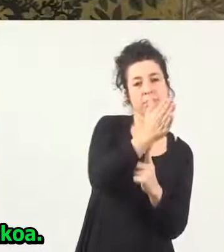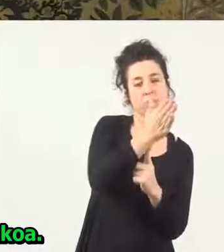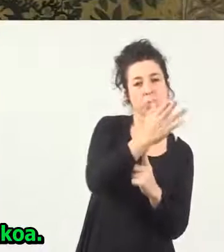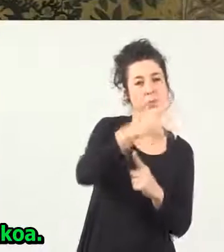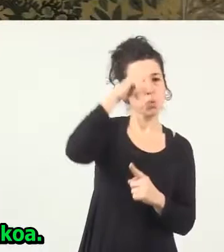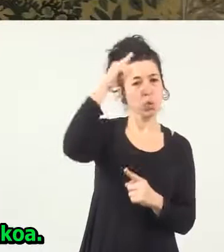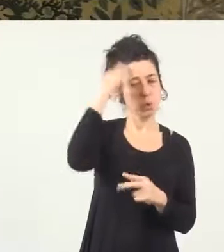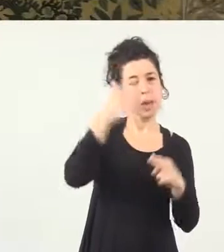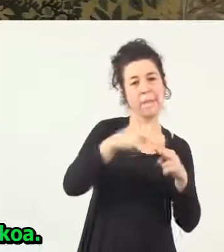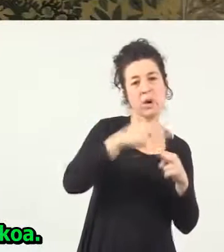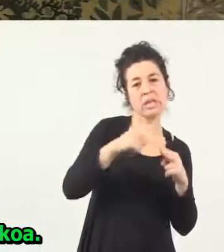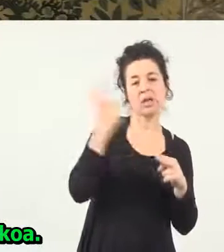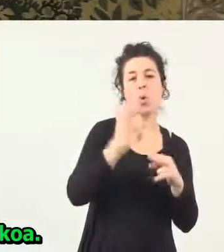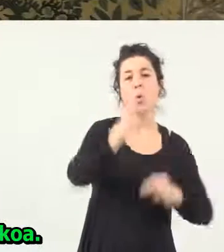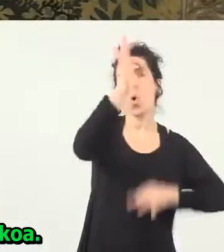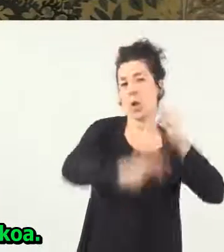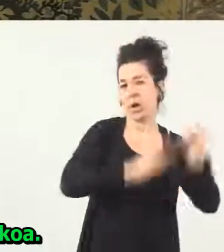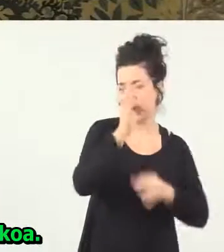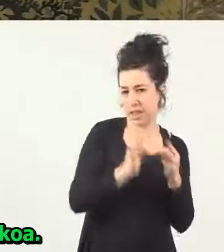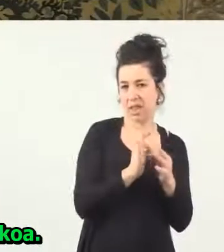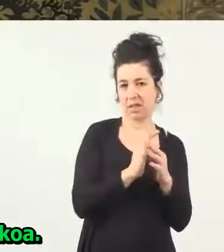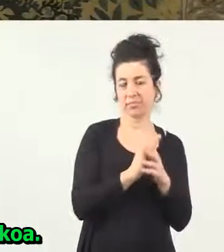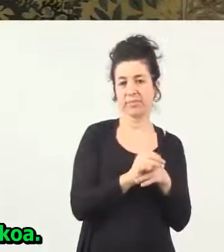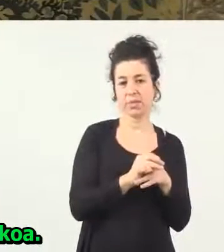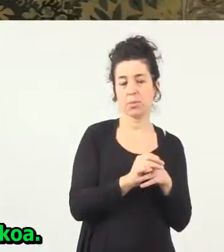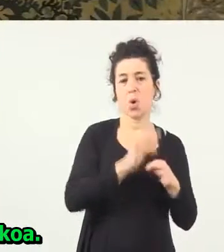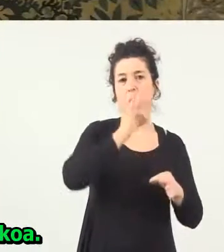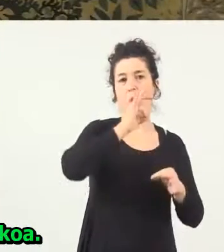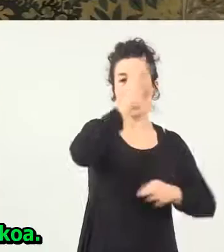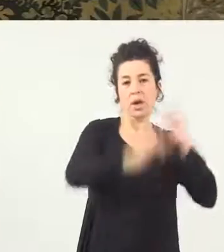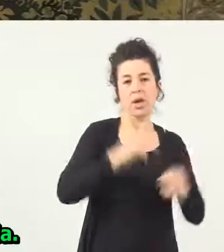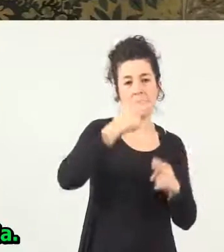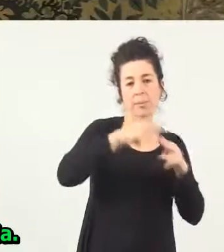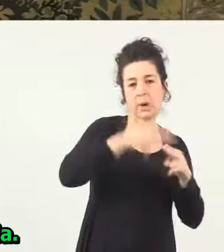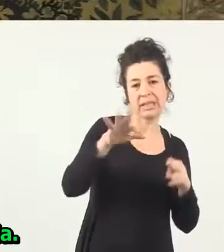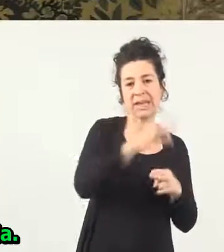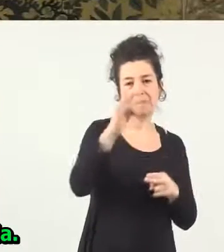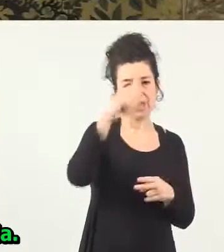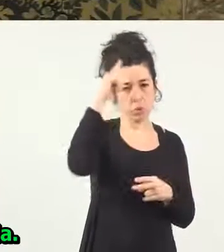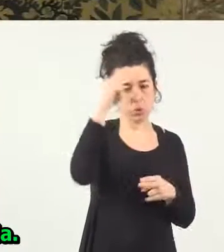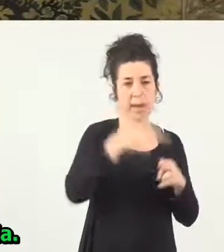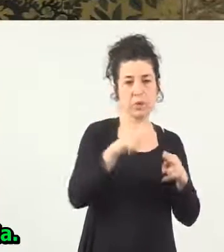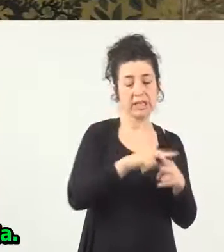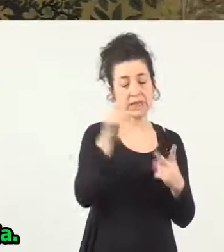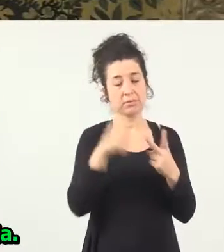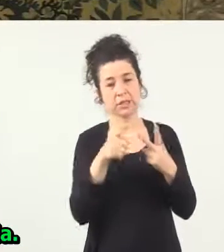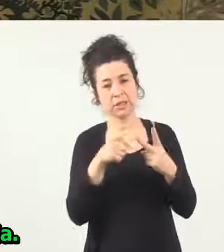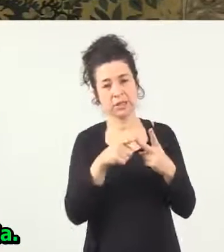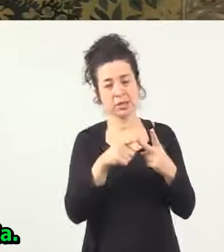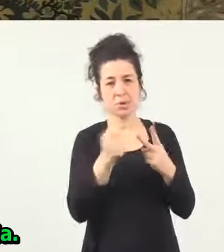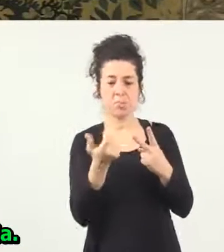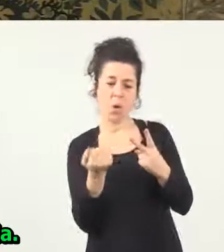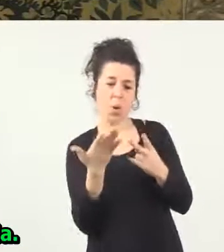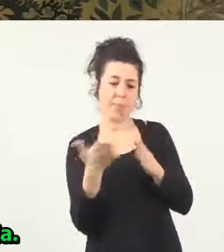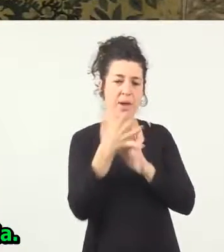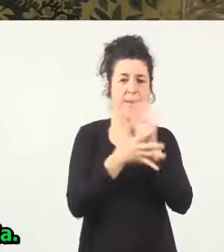buruzko hainbat gauza, ardatz hori, antolaketa politikoa eta kultura politikoa. Bigarren ardatza izango da gehiago dimentsio